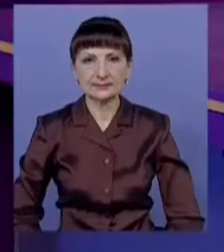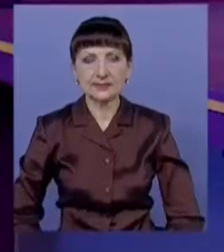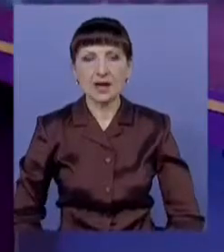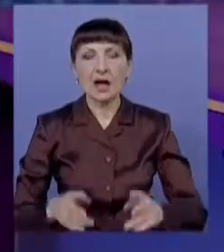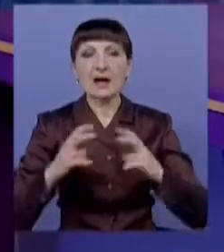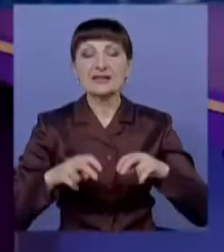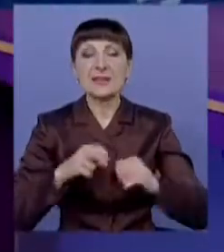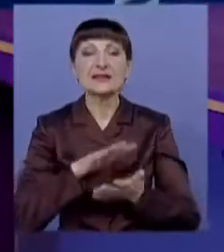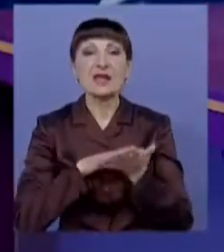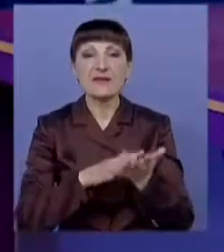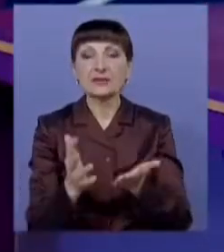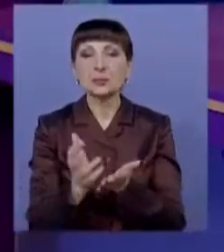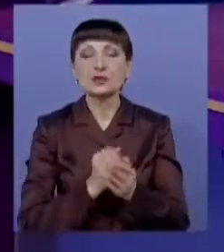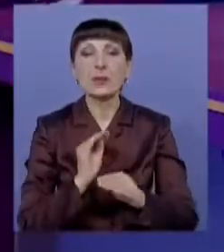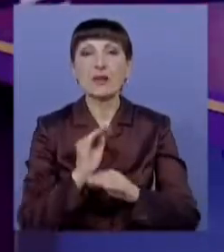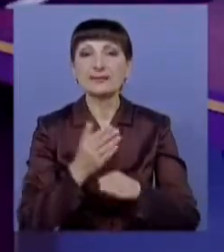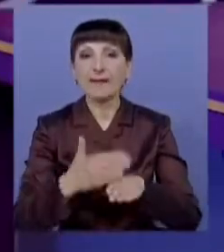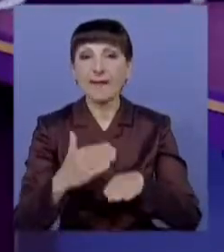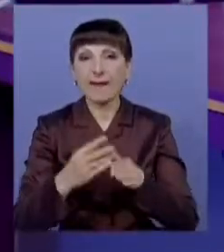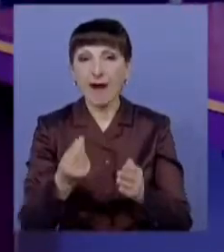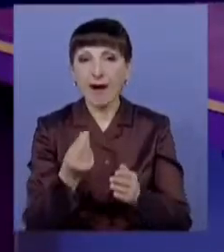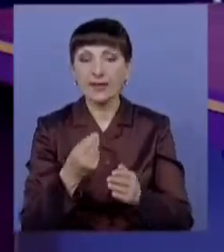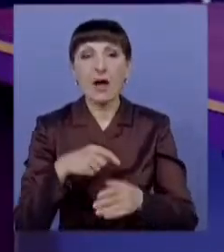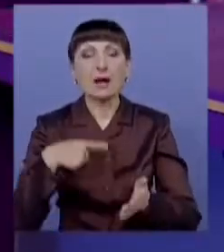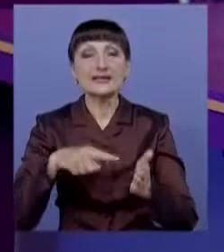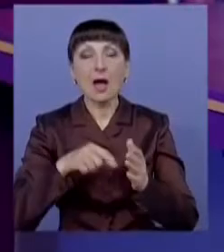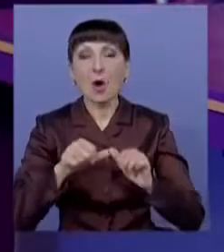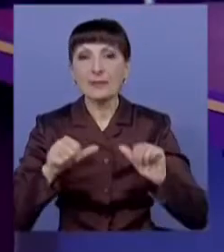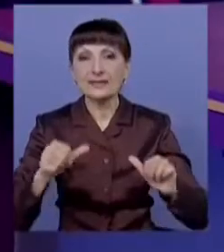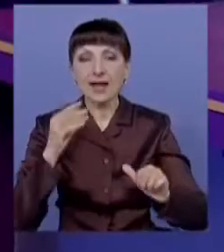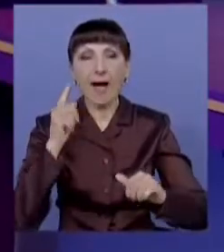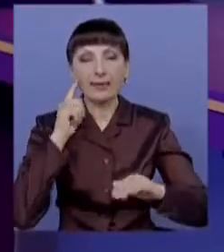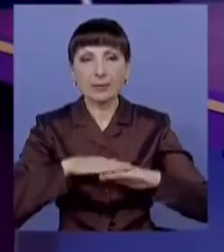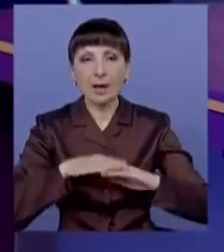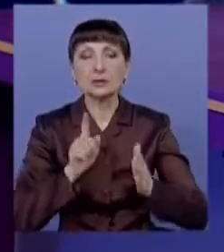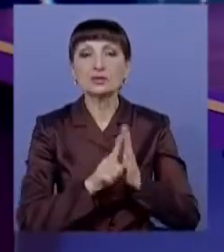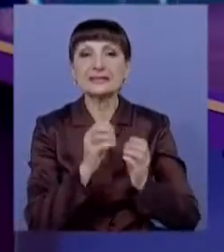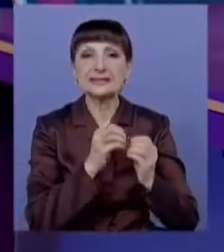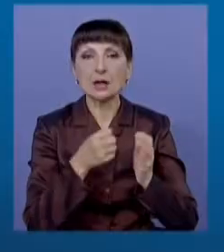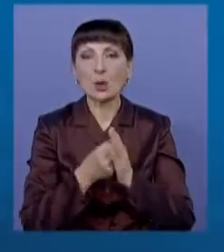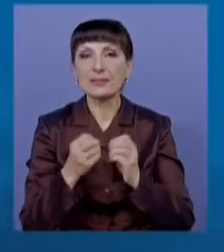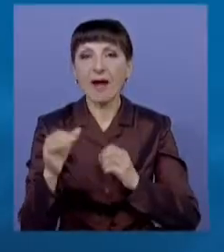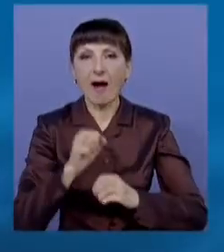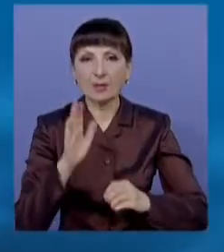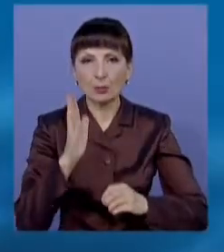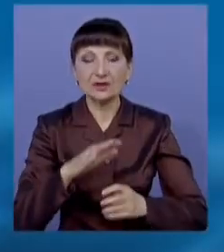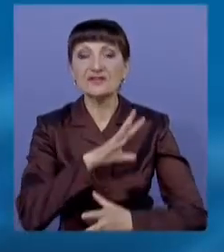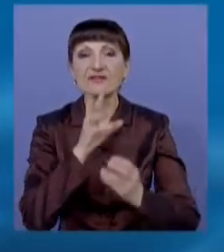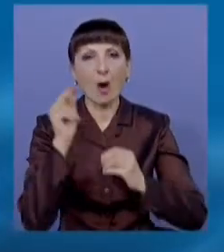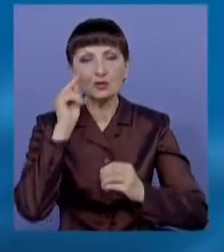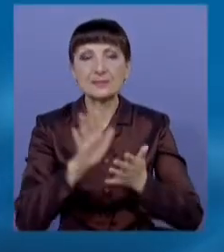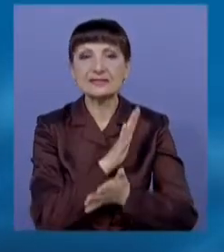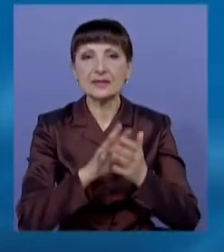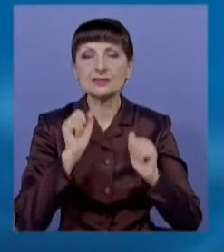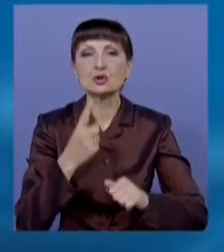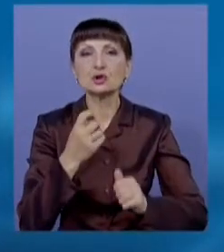Рассматривать заявки на получение дополнительных грантов городская комиссия при Акимате Алматы начнет с 10 по 15 августа. Всего обучаться бесплатно